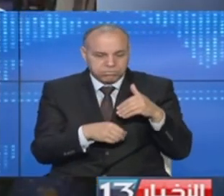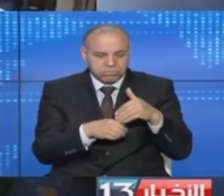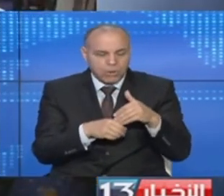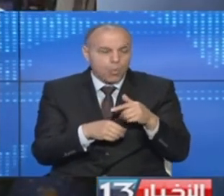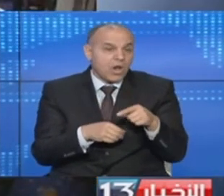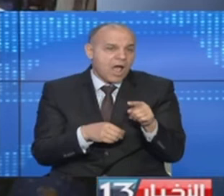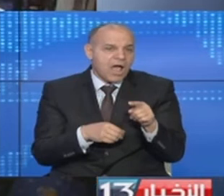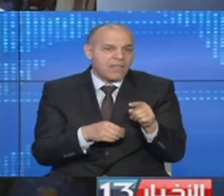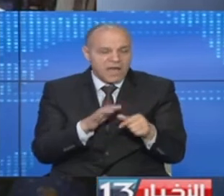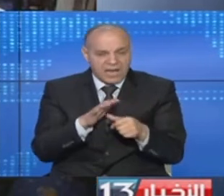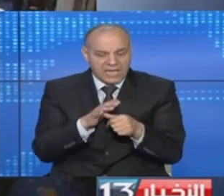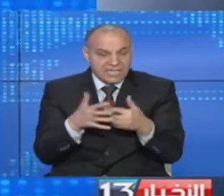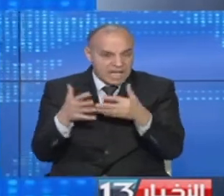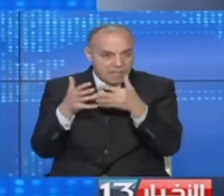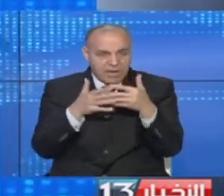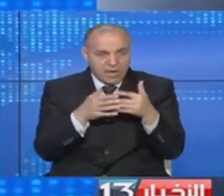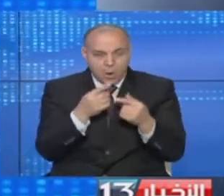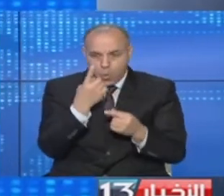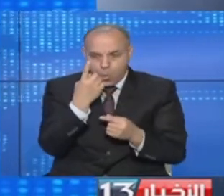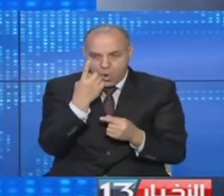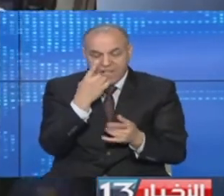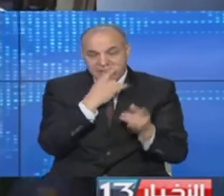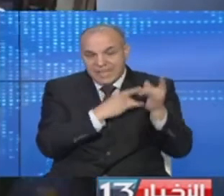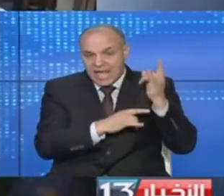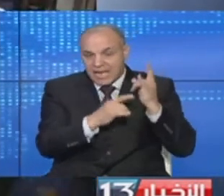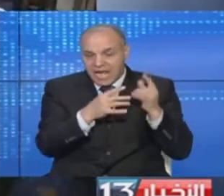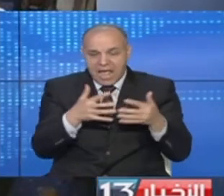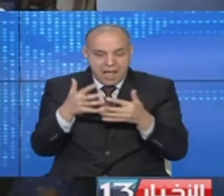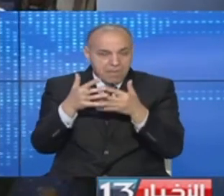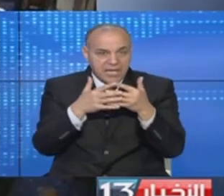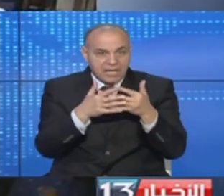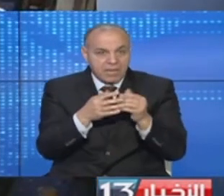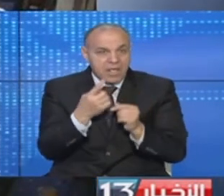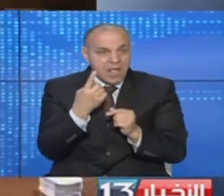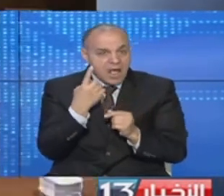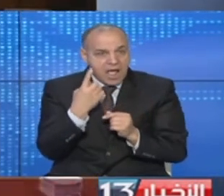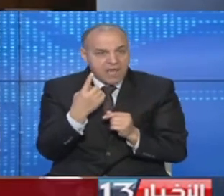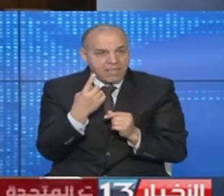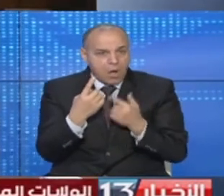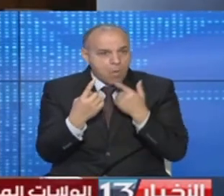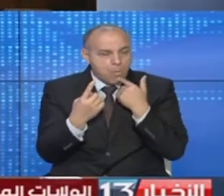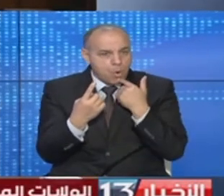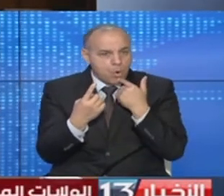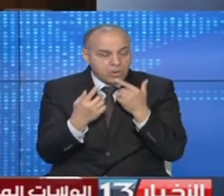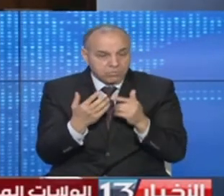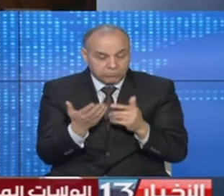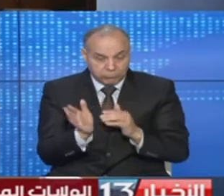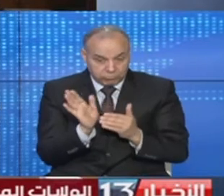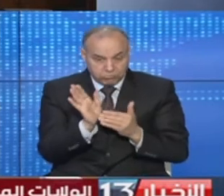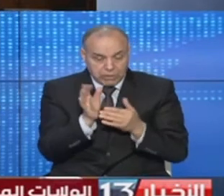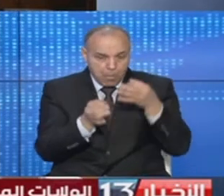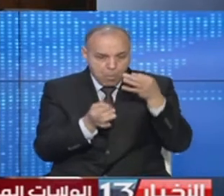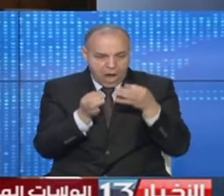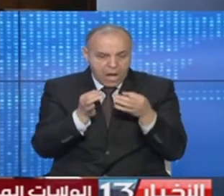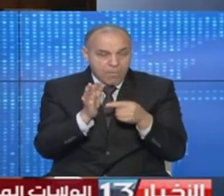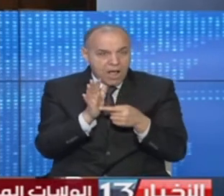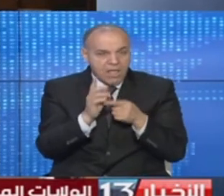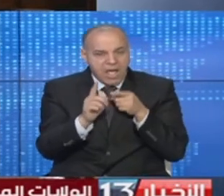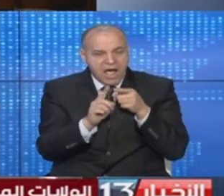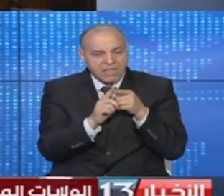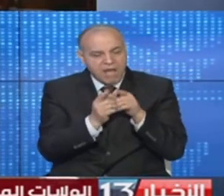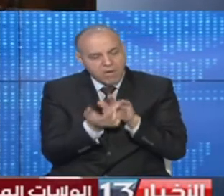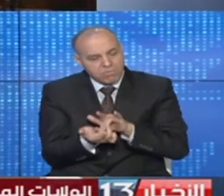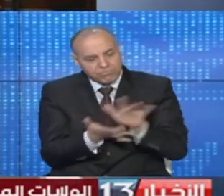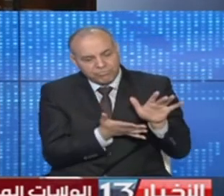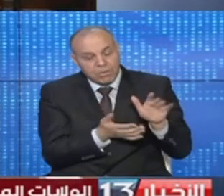قد يجعل منه الرئيس الأمريكي الوحيد في تاريخ الولايات المتحدة الذي يقدم للمحاكمة بهدف